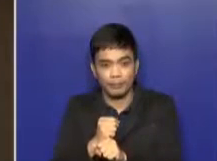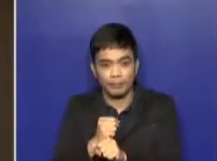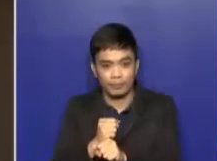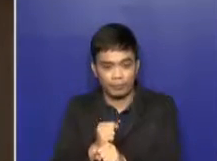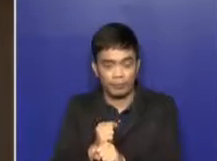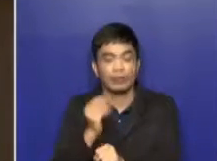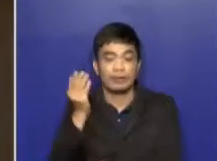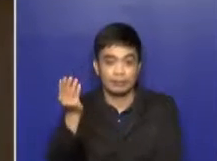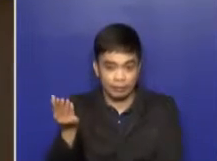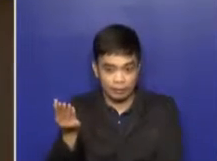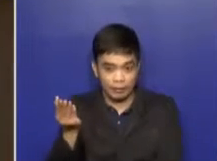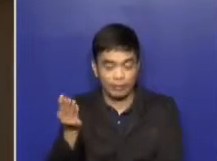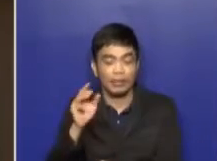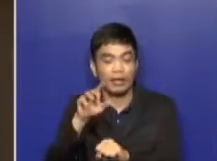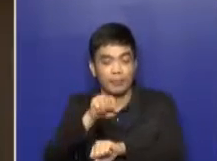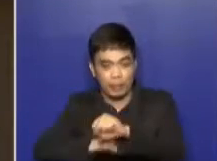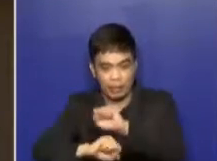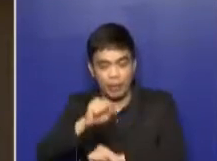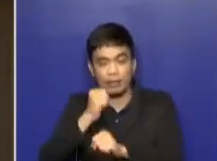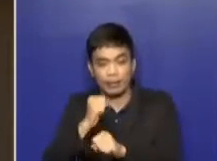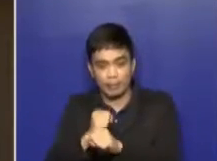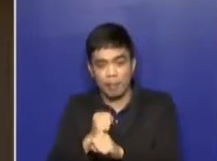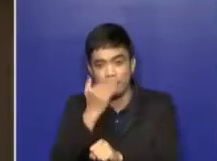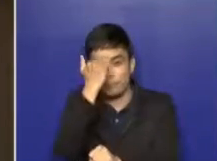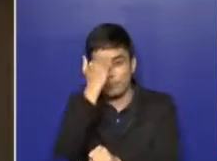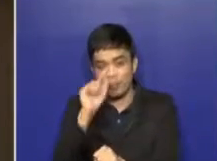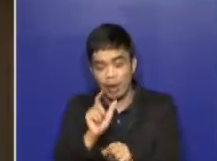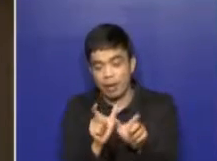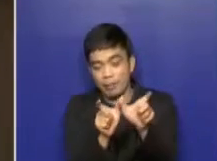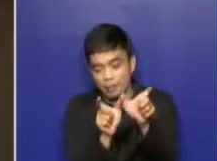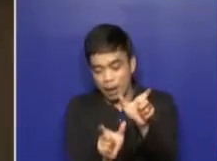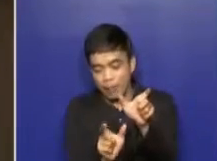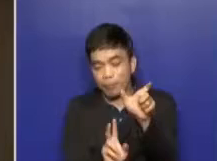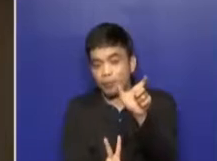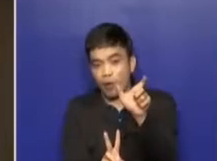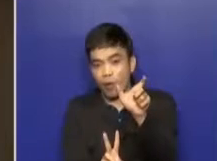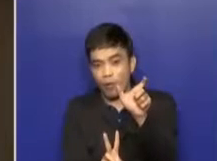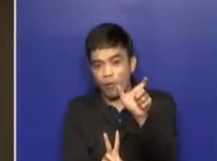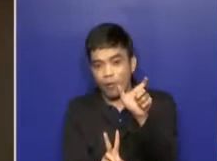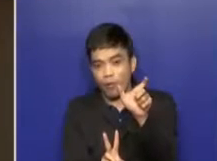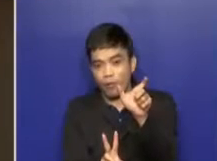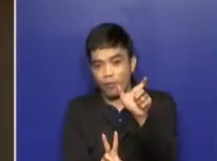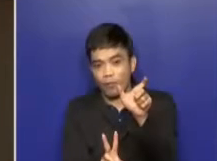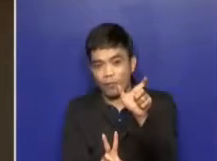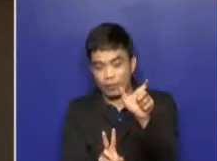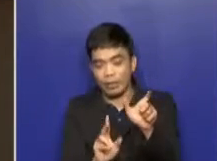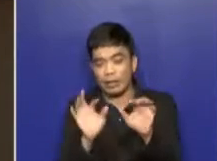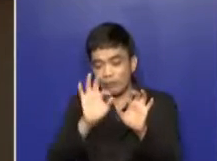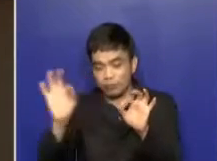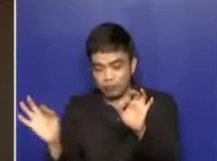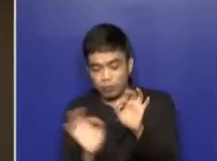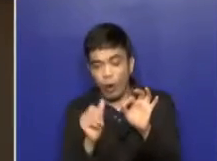านเป็นผู้ปฏิบัติเพราะว่าวรรค2นี่ที่แก้ออกมานะครับจากร่างเดิมของเรา